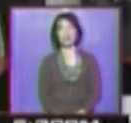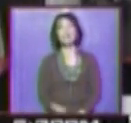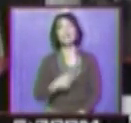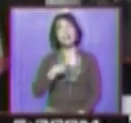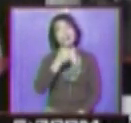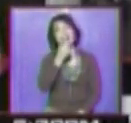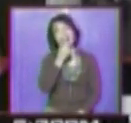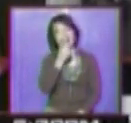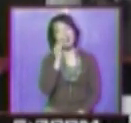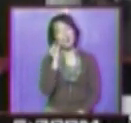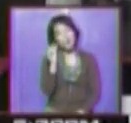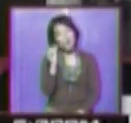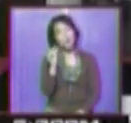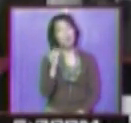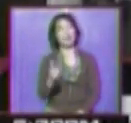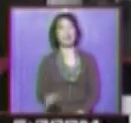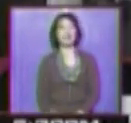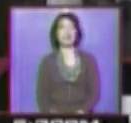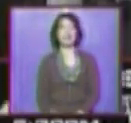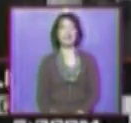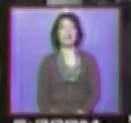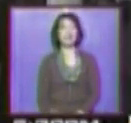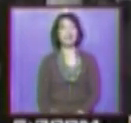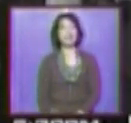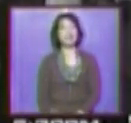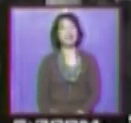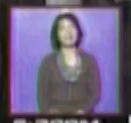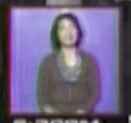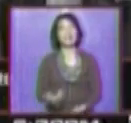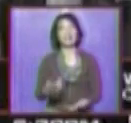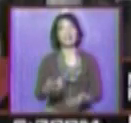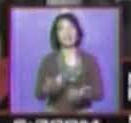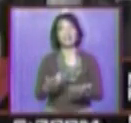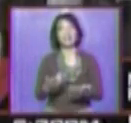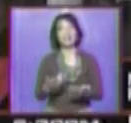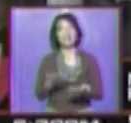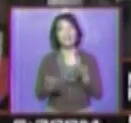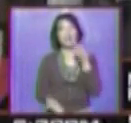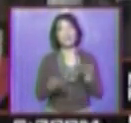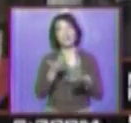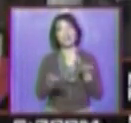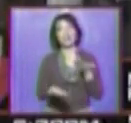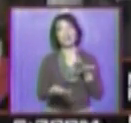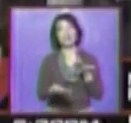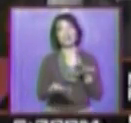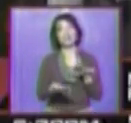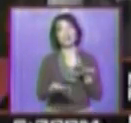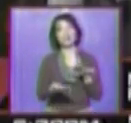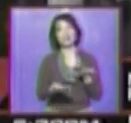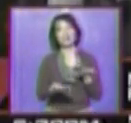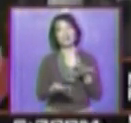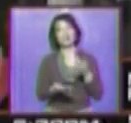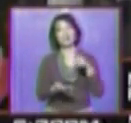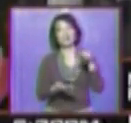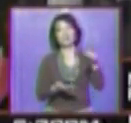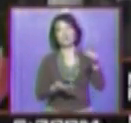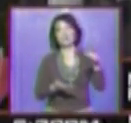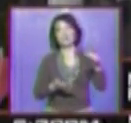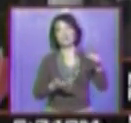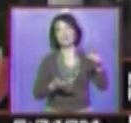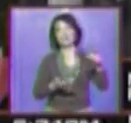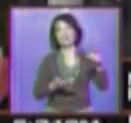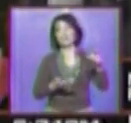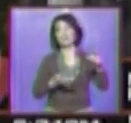po. Hindi ko naman po siguro magagawa yon kung hindi rin nagkaroon ng maanghang na salita